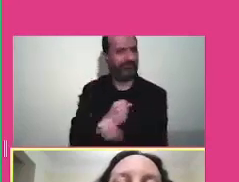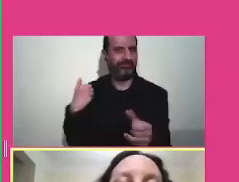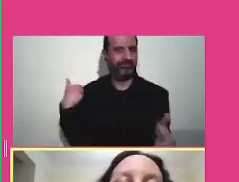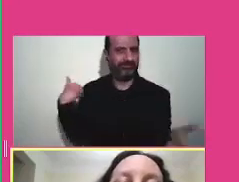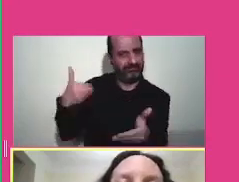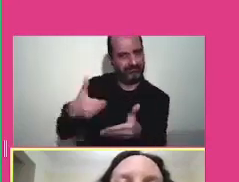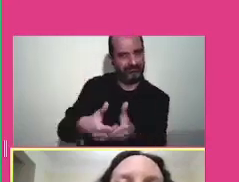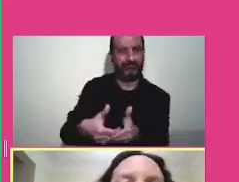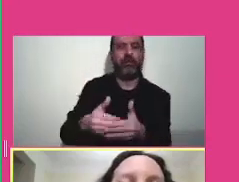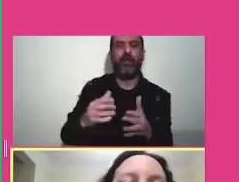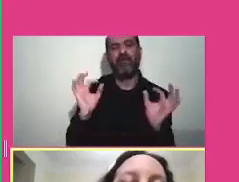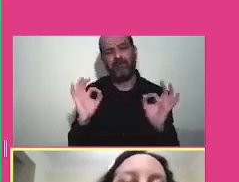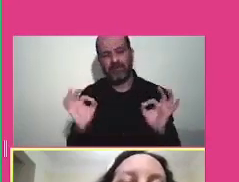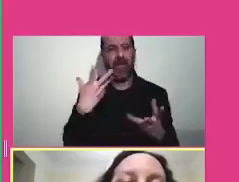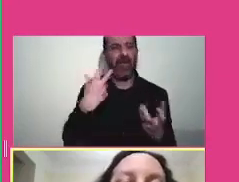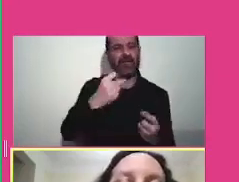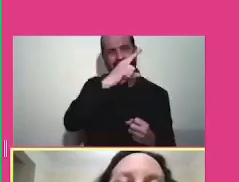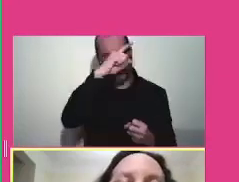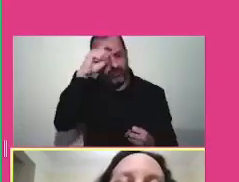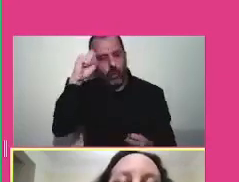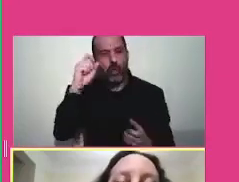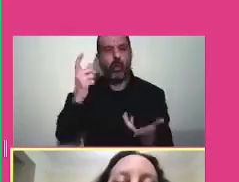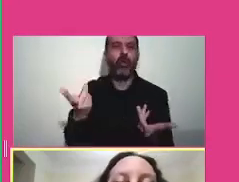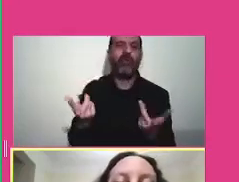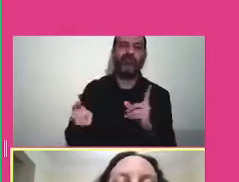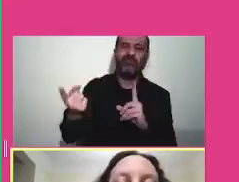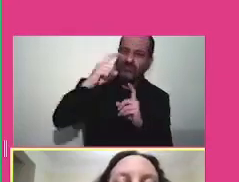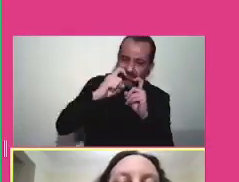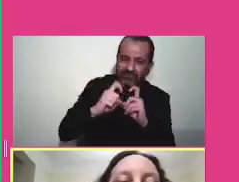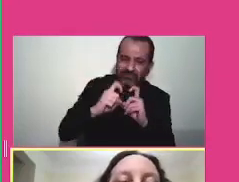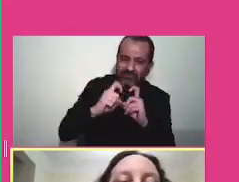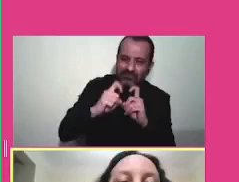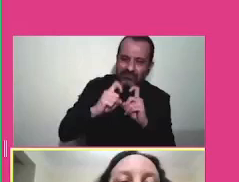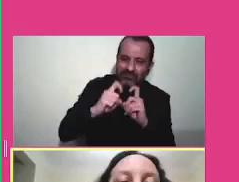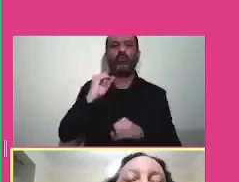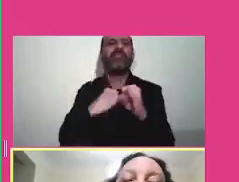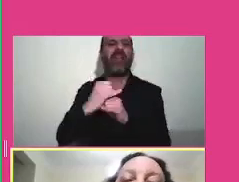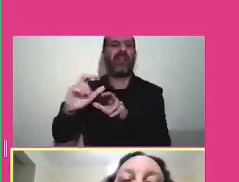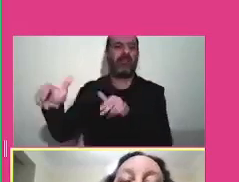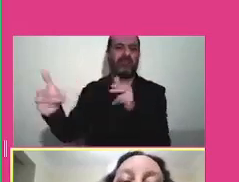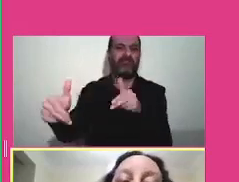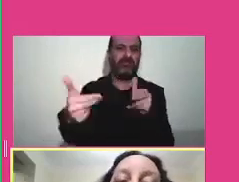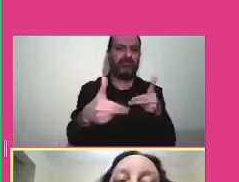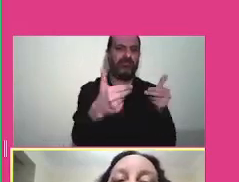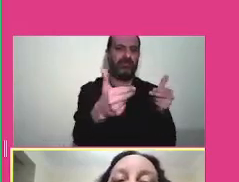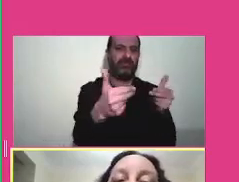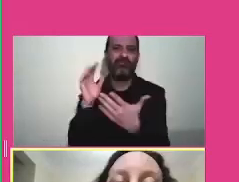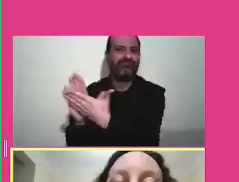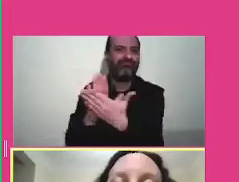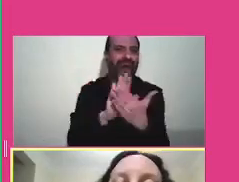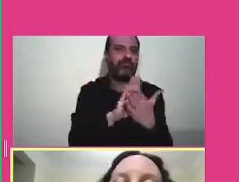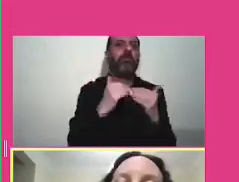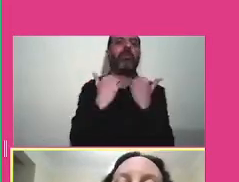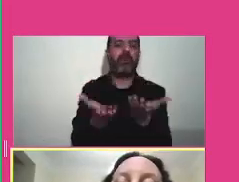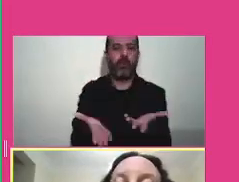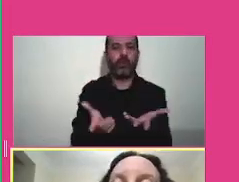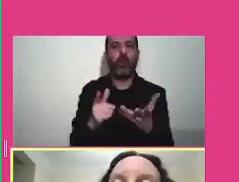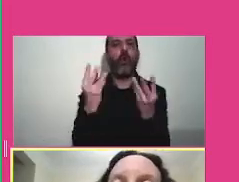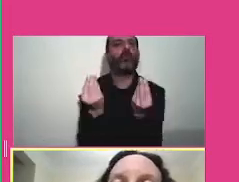τις δυσκολίες και την διαδικτυακή έτσι περισσότερο δράση μας, μέσα από μια